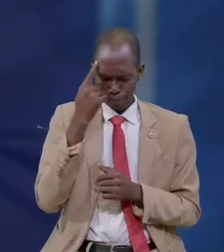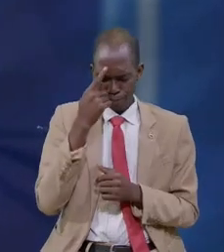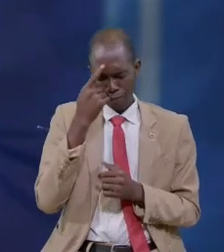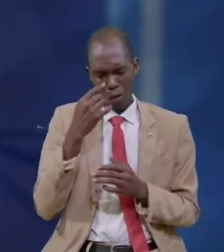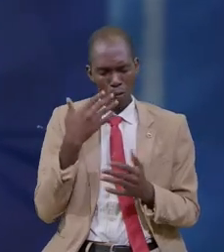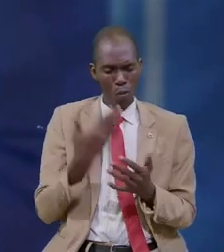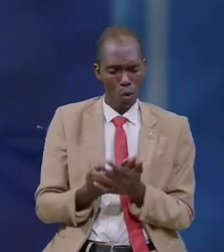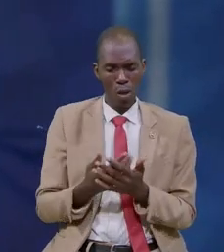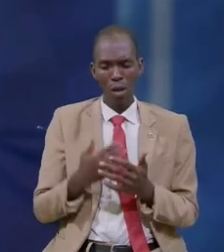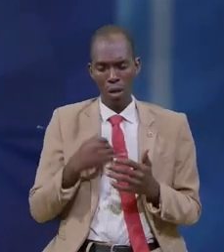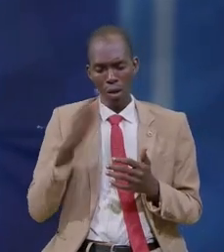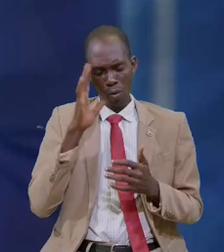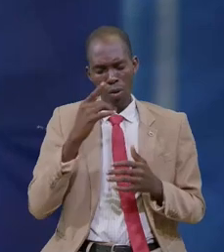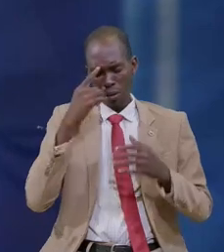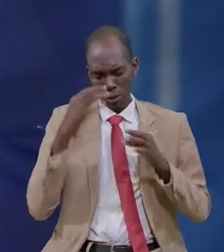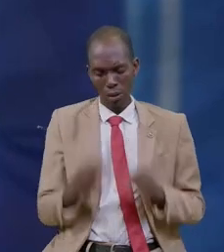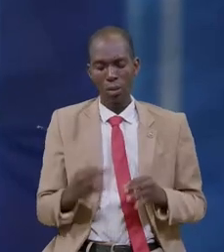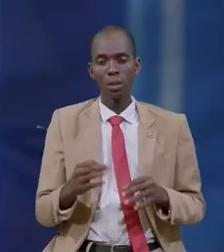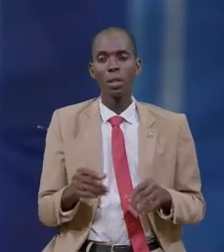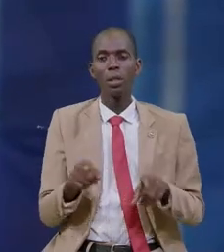Comme Pharaon, Moïse a dit,